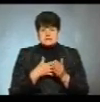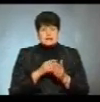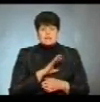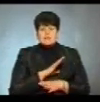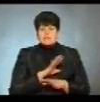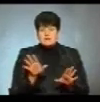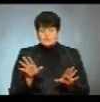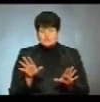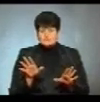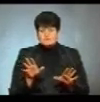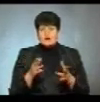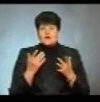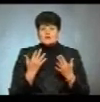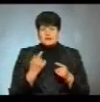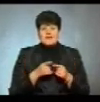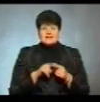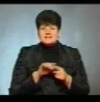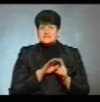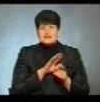буде, оскільки це не в